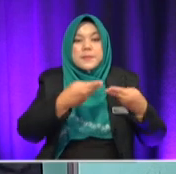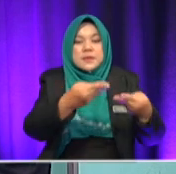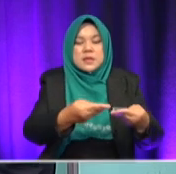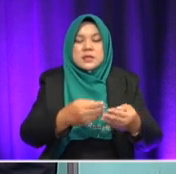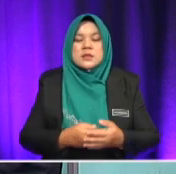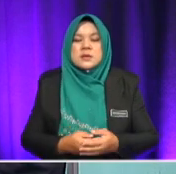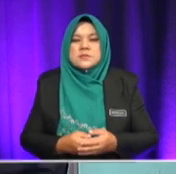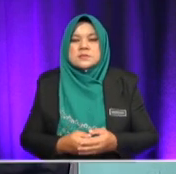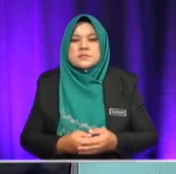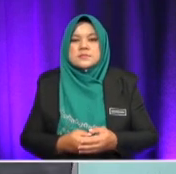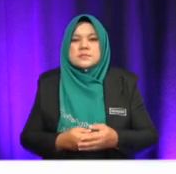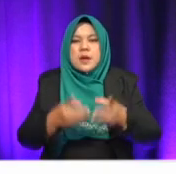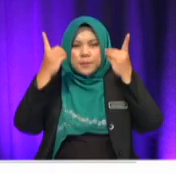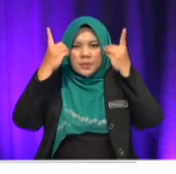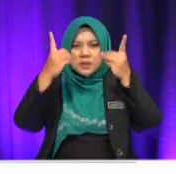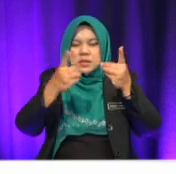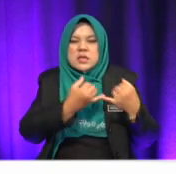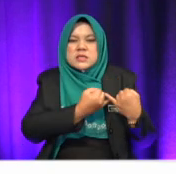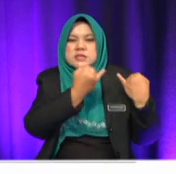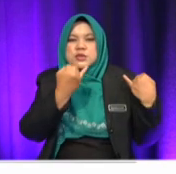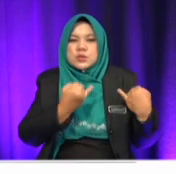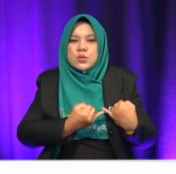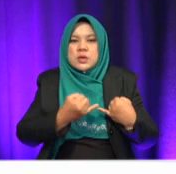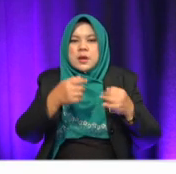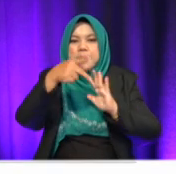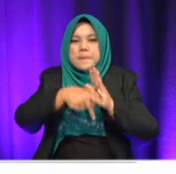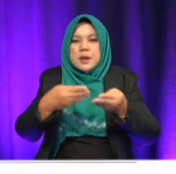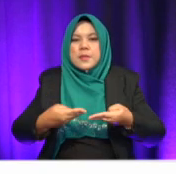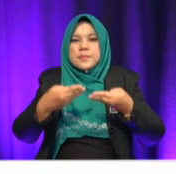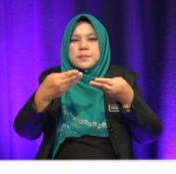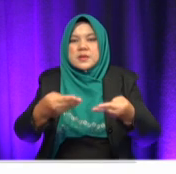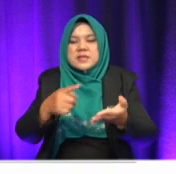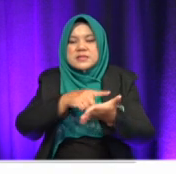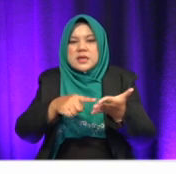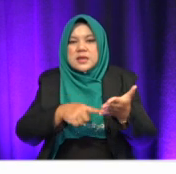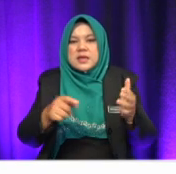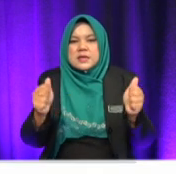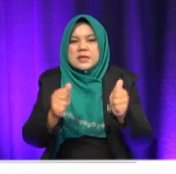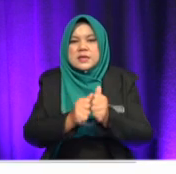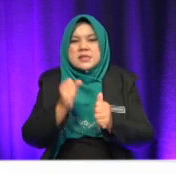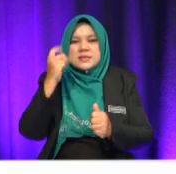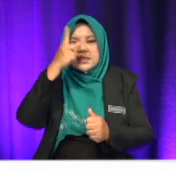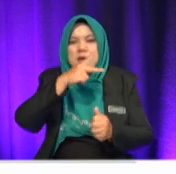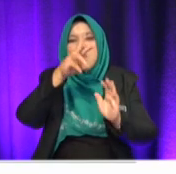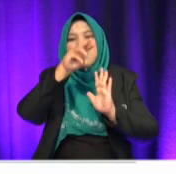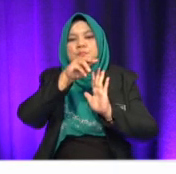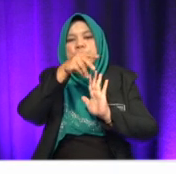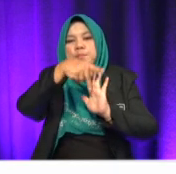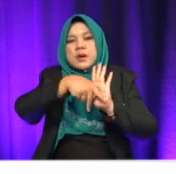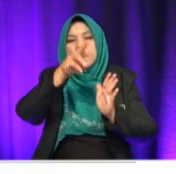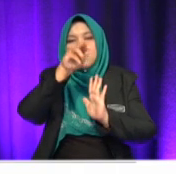pemberi mendidik jiwa pemberi zakat dengan sifat pemurah bila kita selalu memberi ini